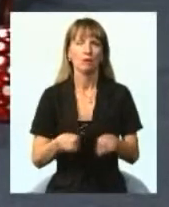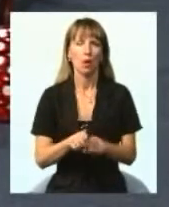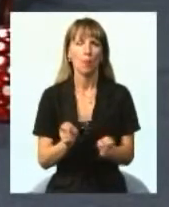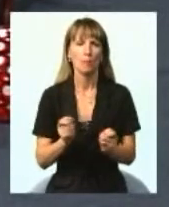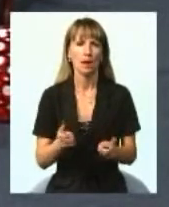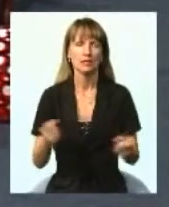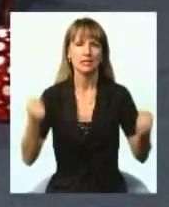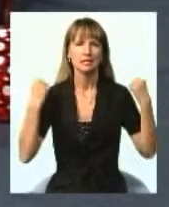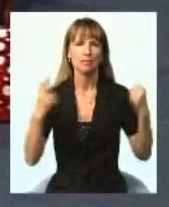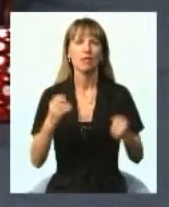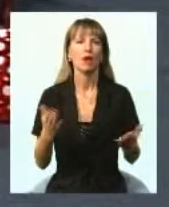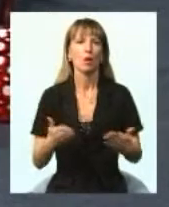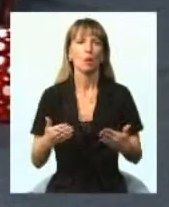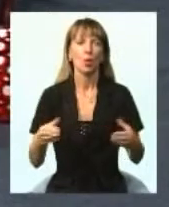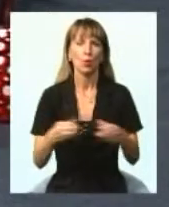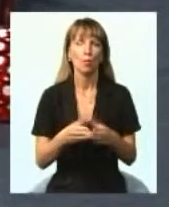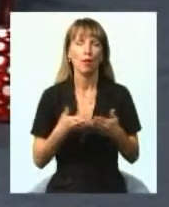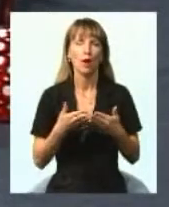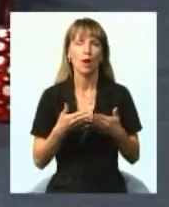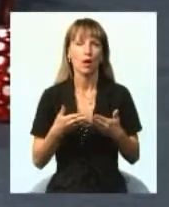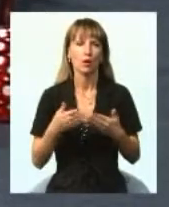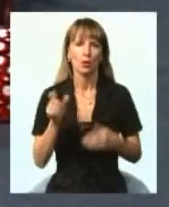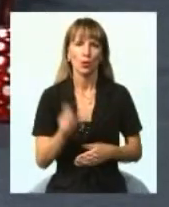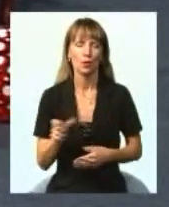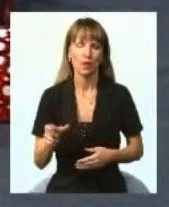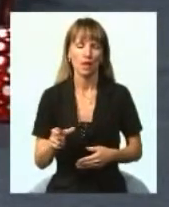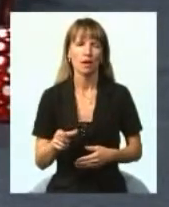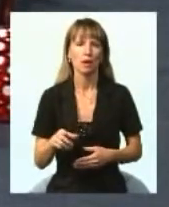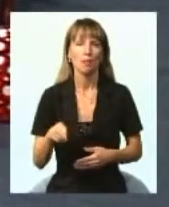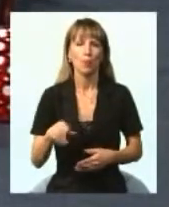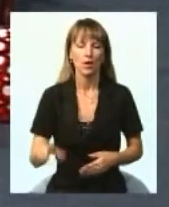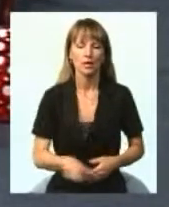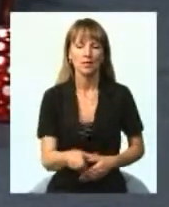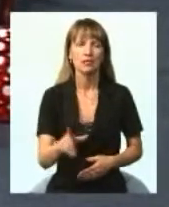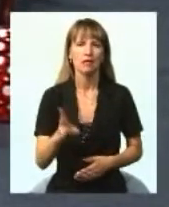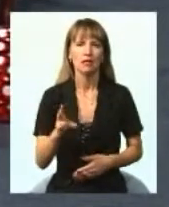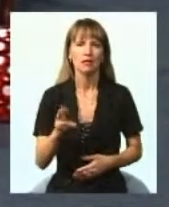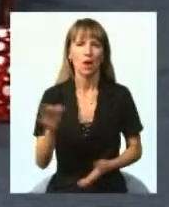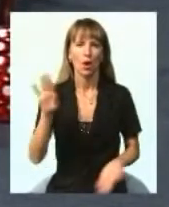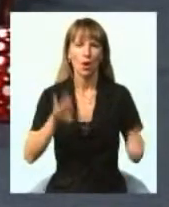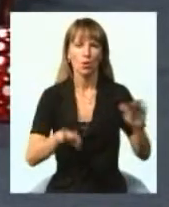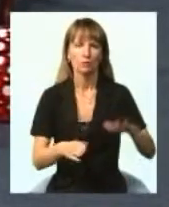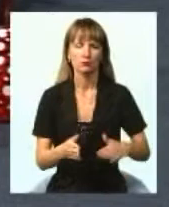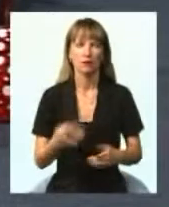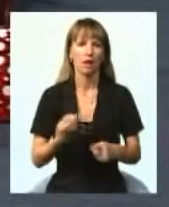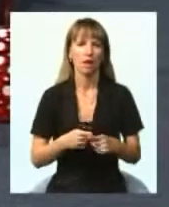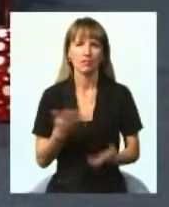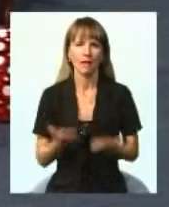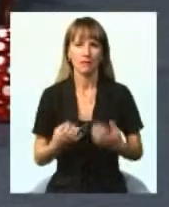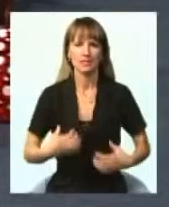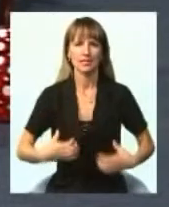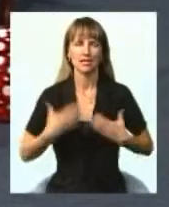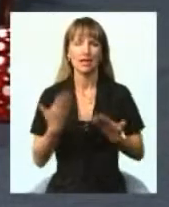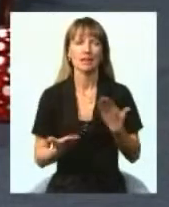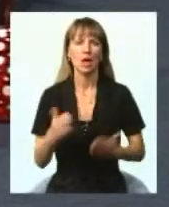на якому група людей плавають по річці на гірських порогах. Це ж, мабуть, дуже страшно. Я уявляю, якщо гора